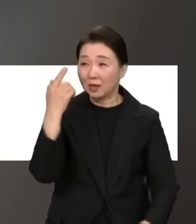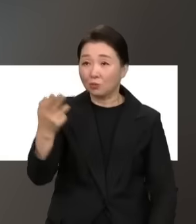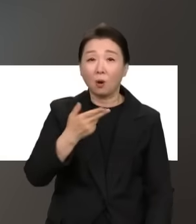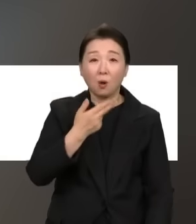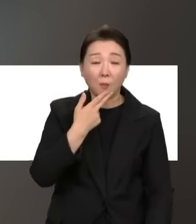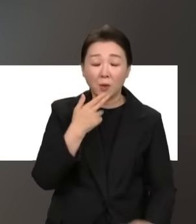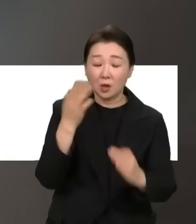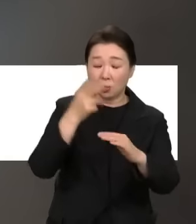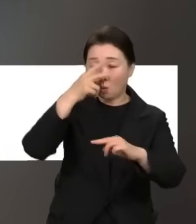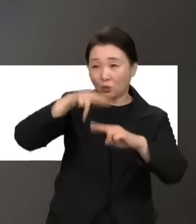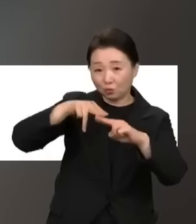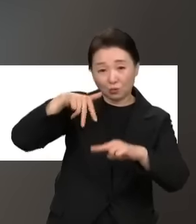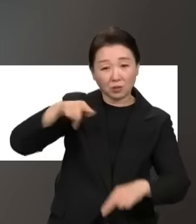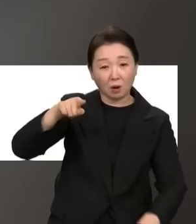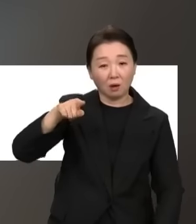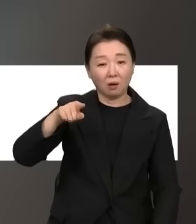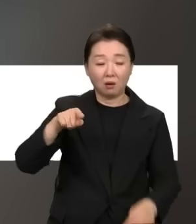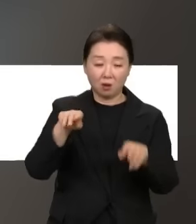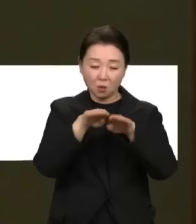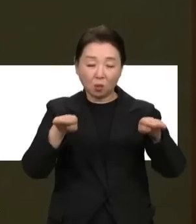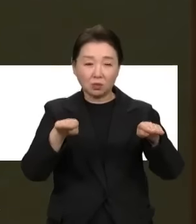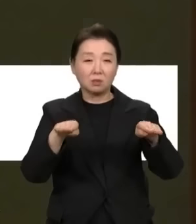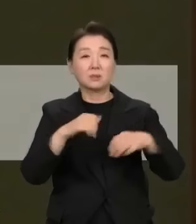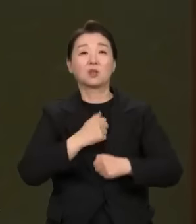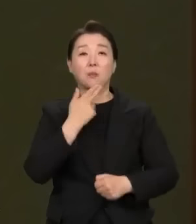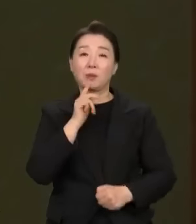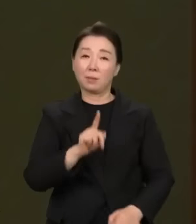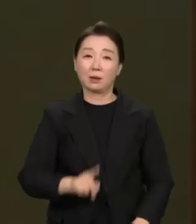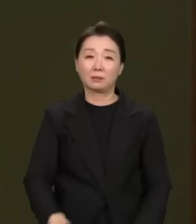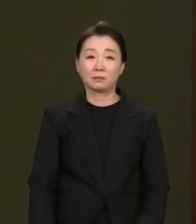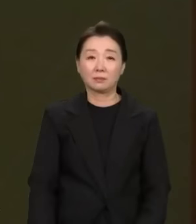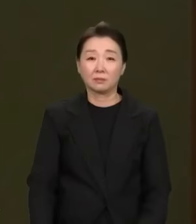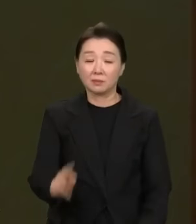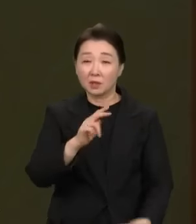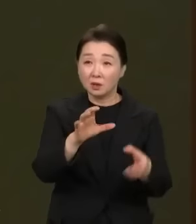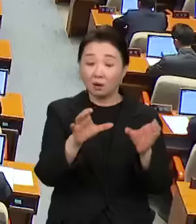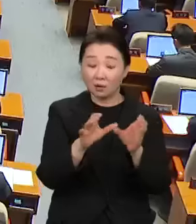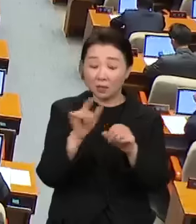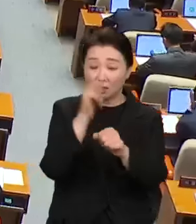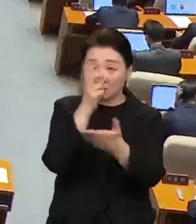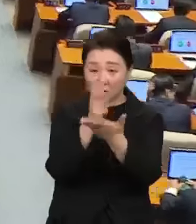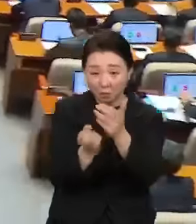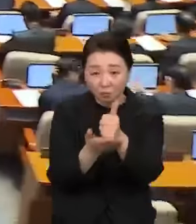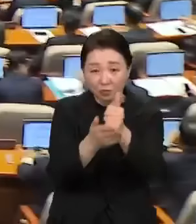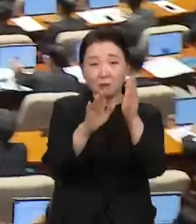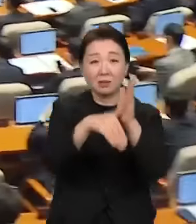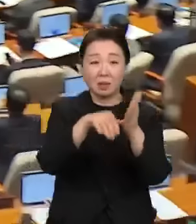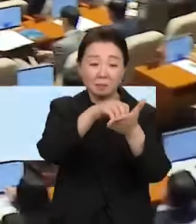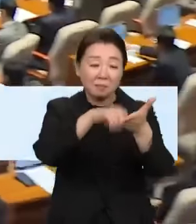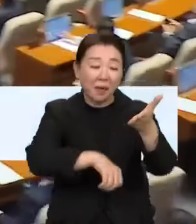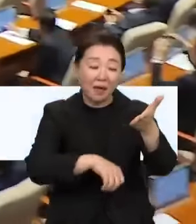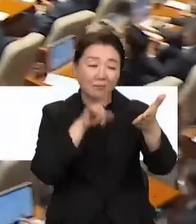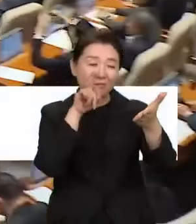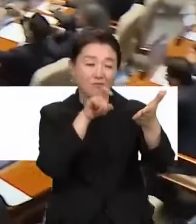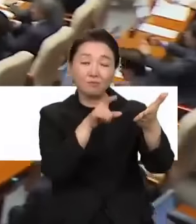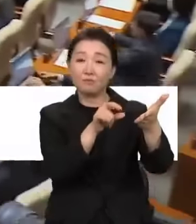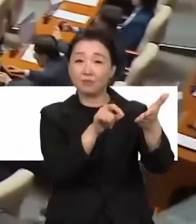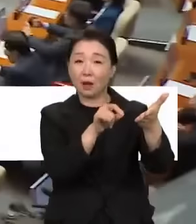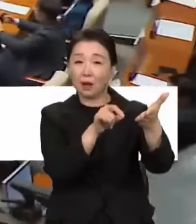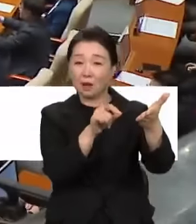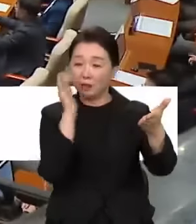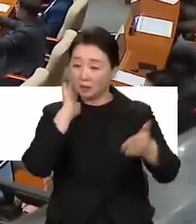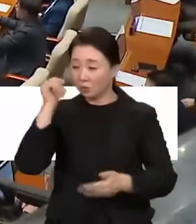공수처의 중립성과 독립성을 지키지 않겠다는 것이죠. 정부는 또 여당이 특검 추천 과정에서 배제된 걸 지적하지만